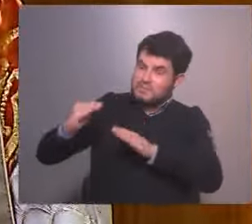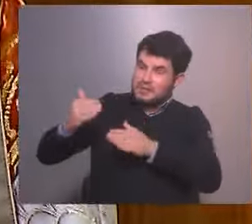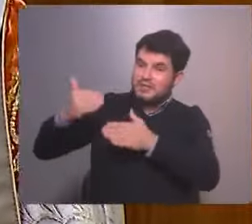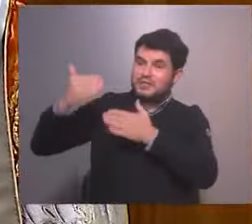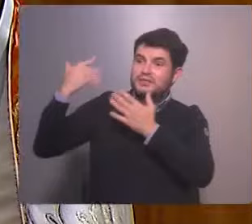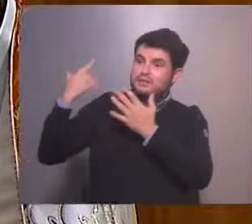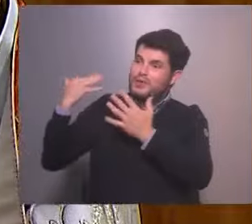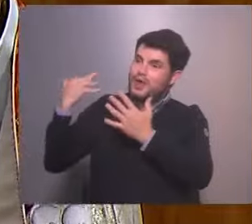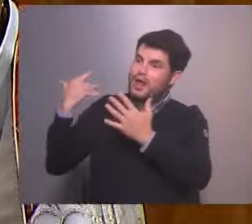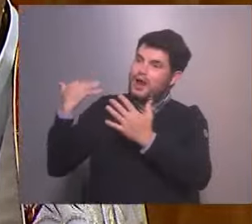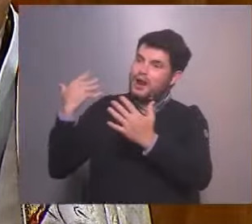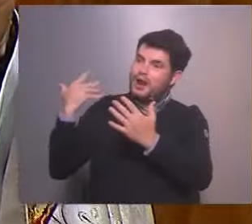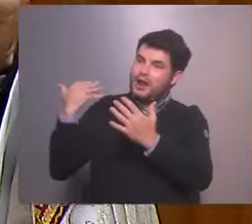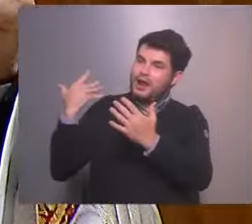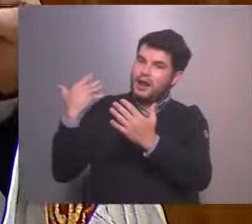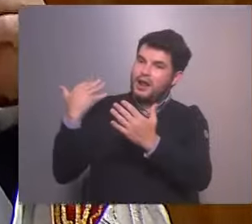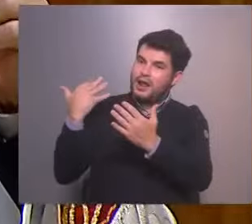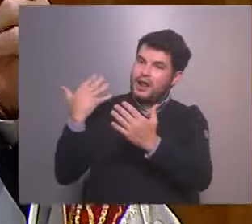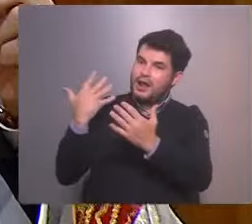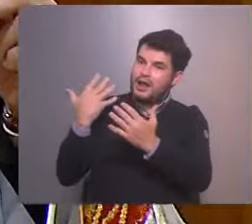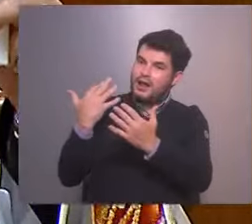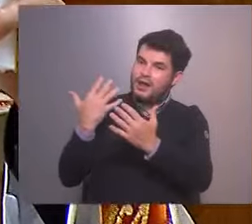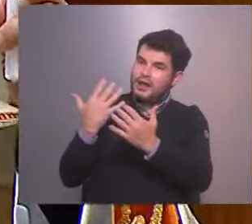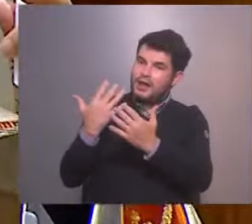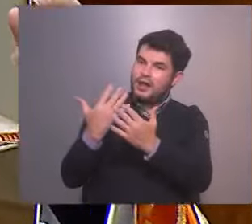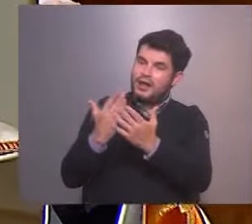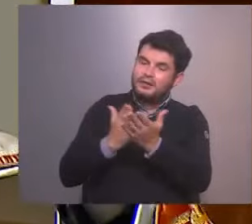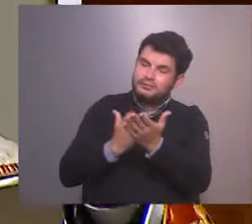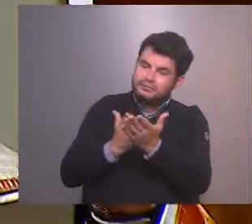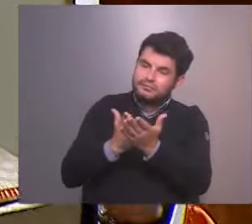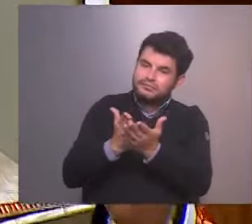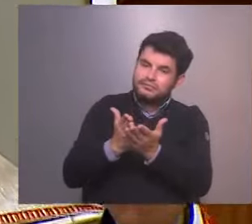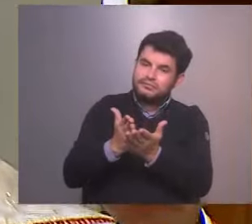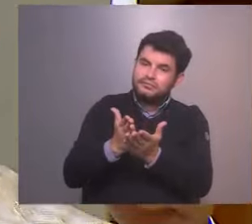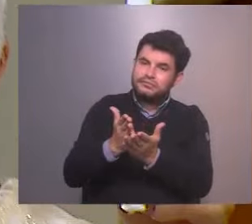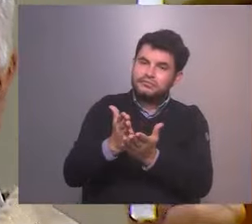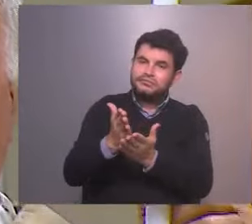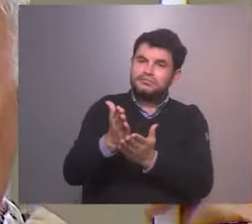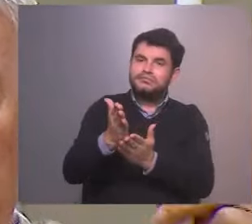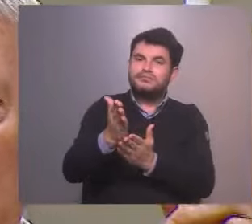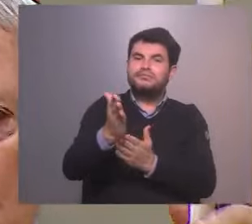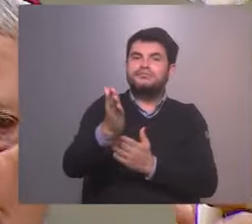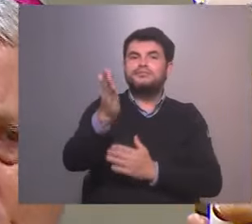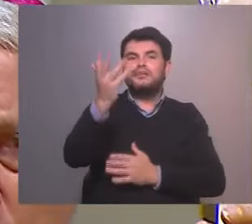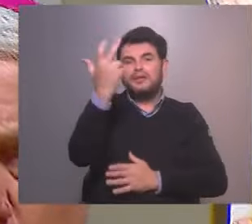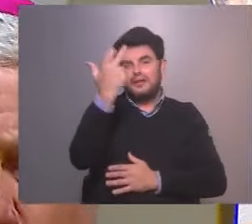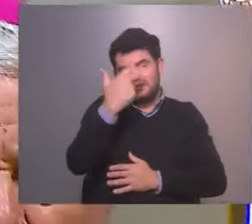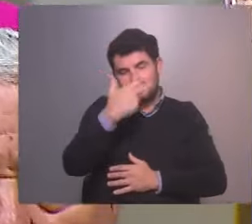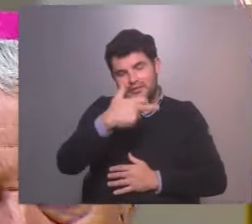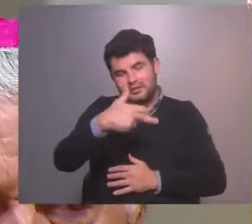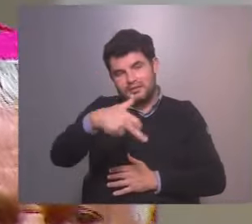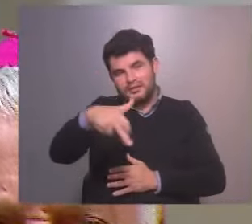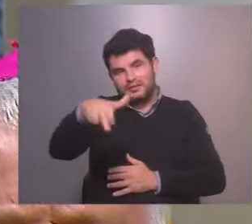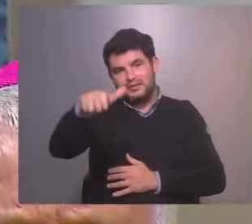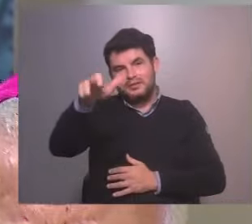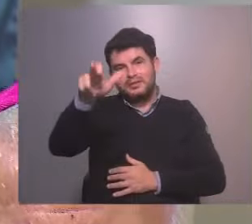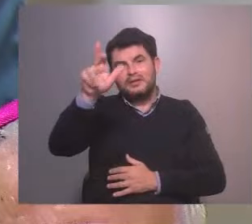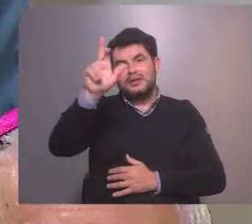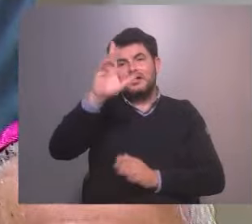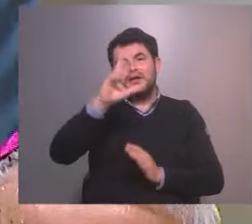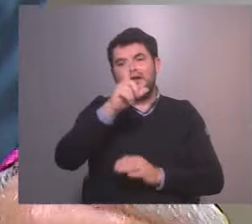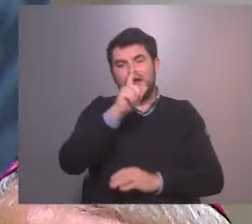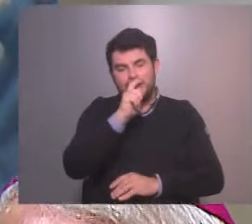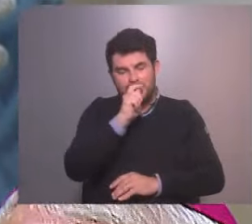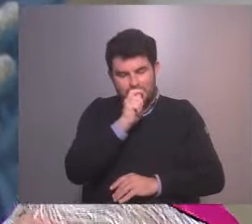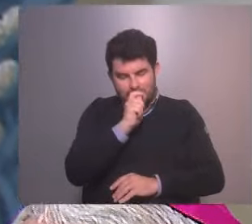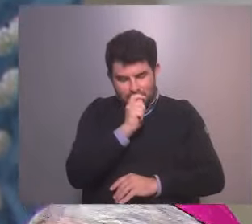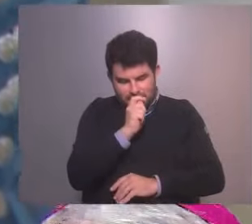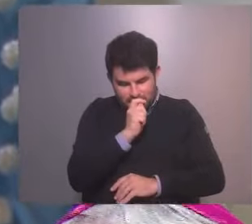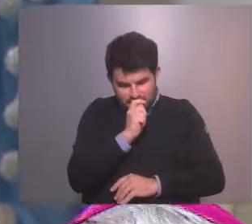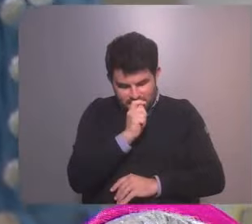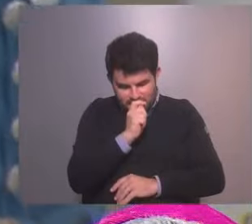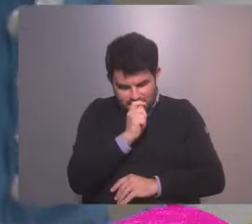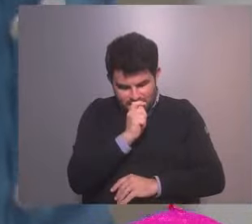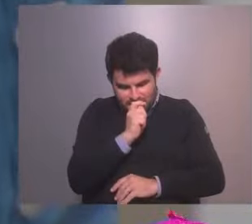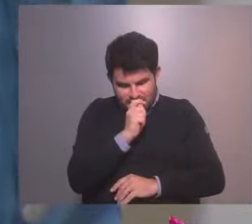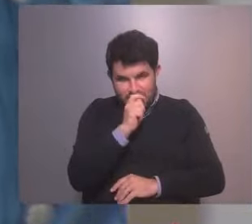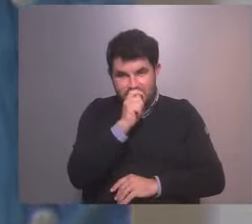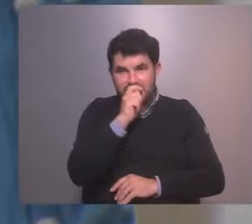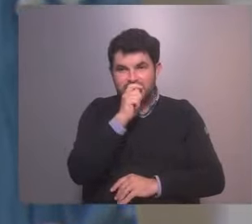Gloria Patri et Filio et Spiritui Sancto,